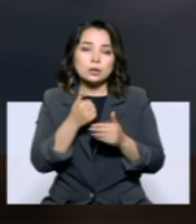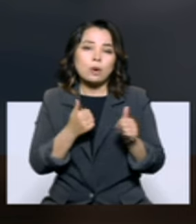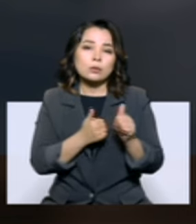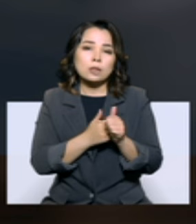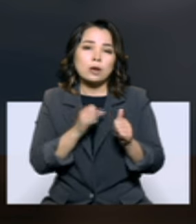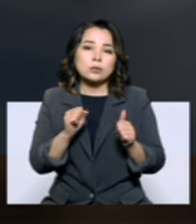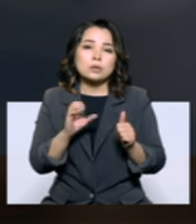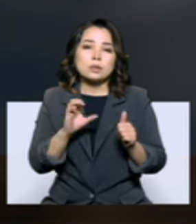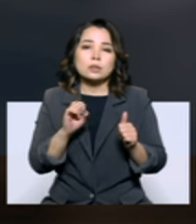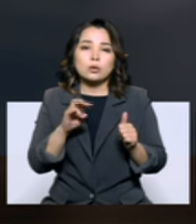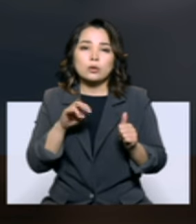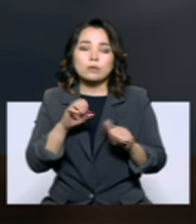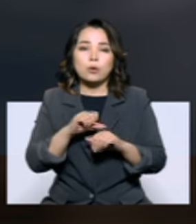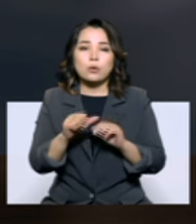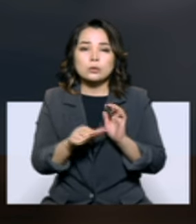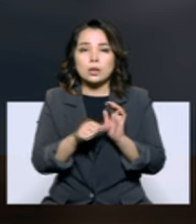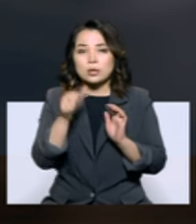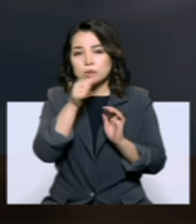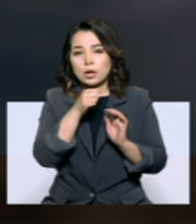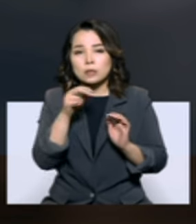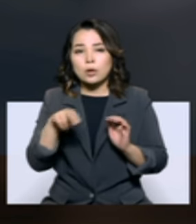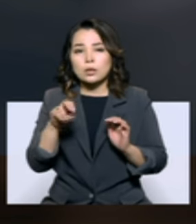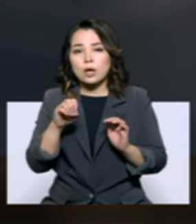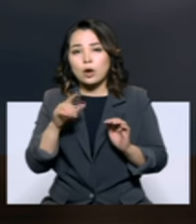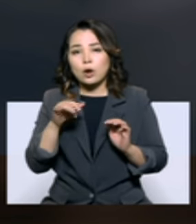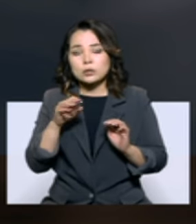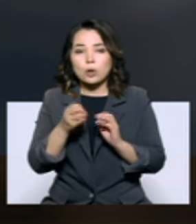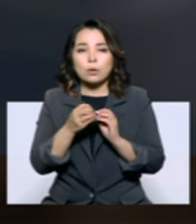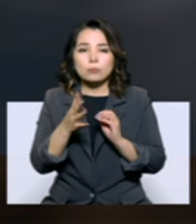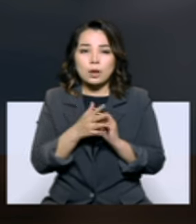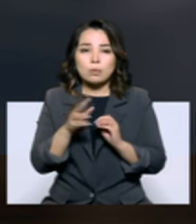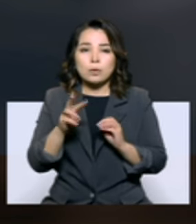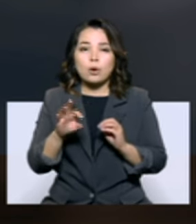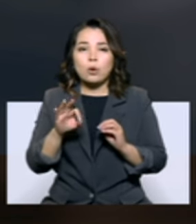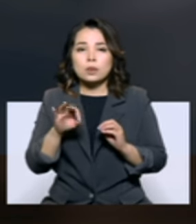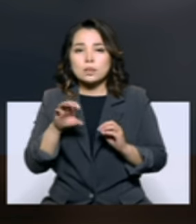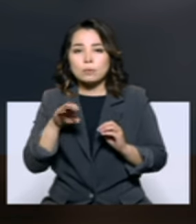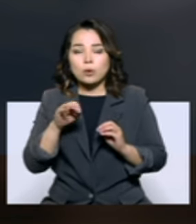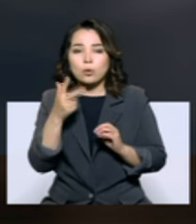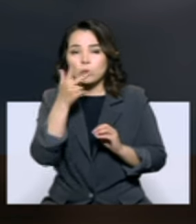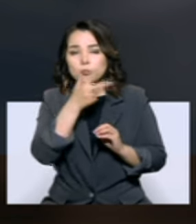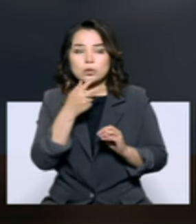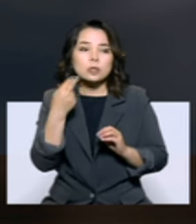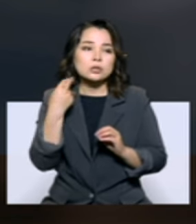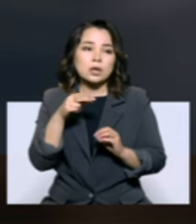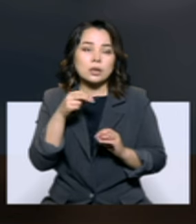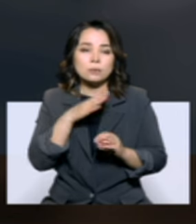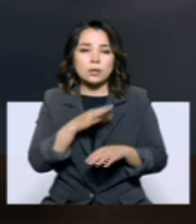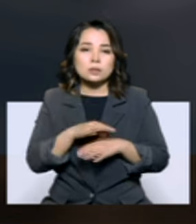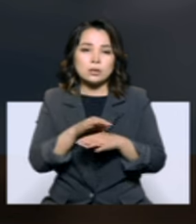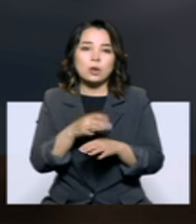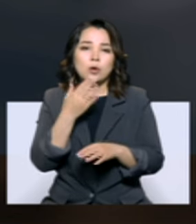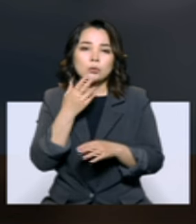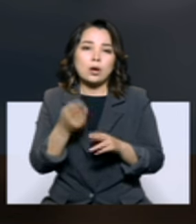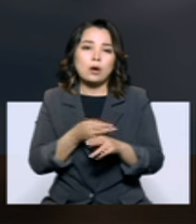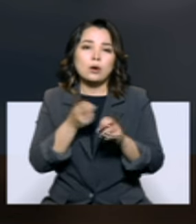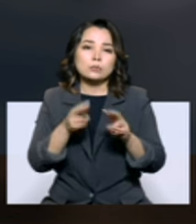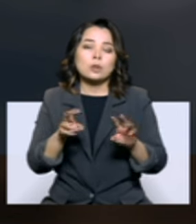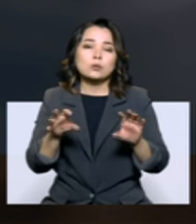Әнуар Садықұлов 16, Дәулет Ерғожин 15, Марат Өсіпов 3 жылға сотталған. Ал Ұлттық